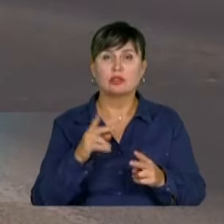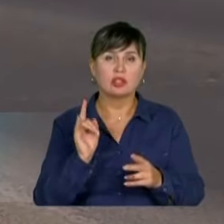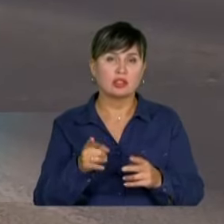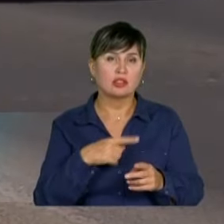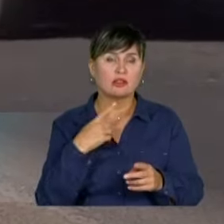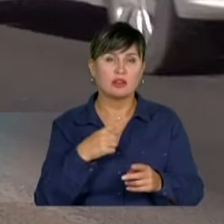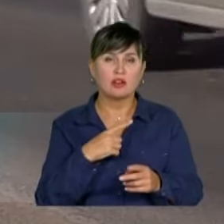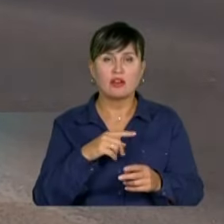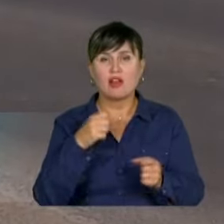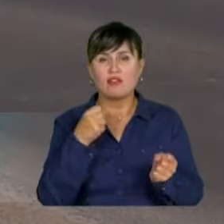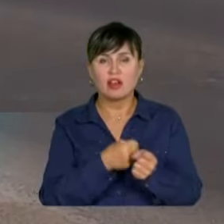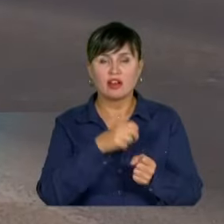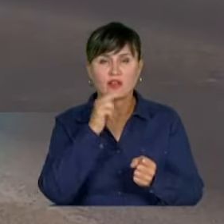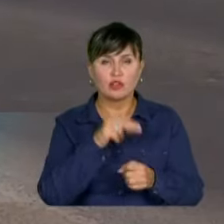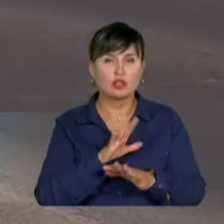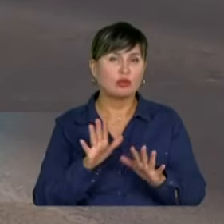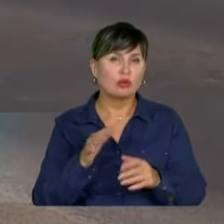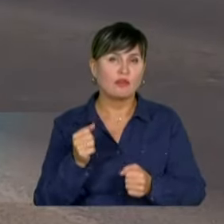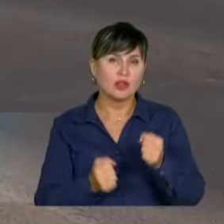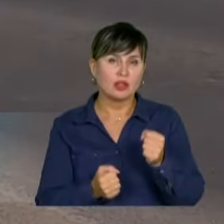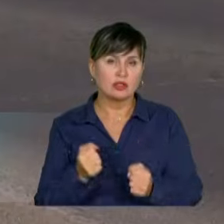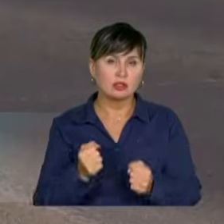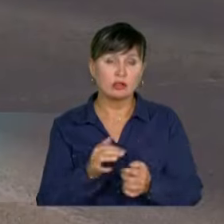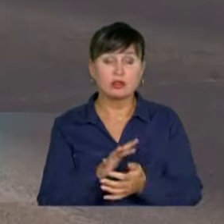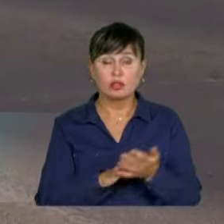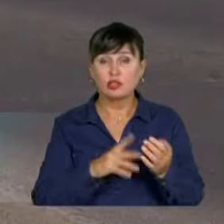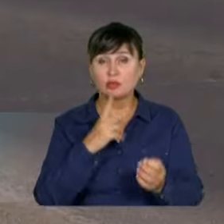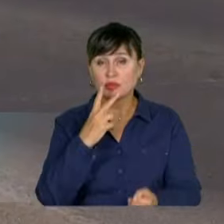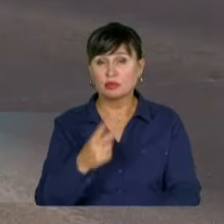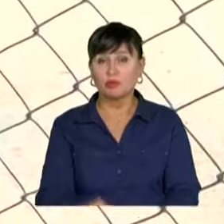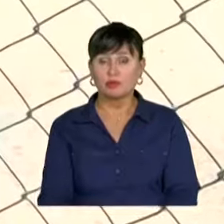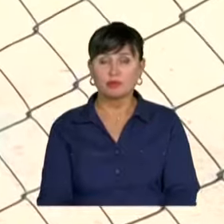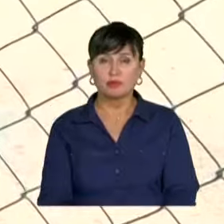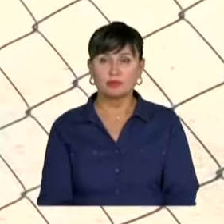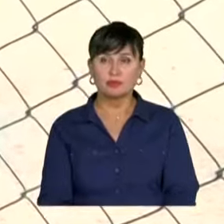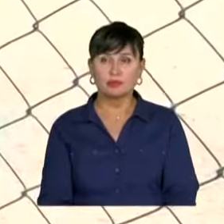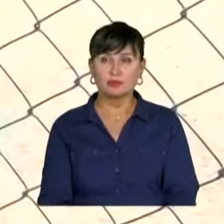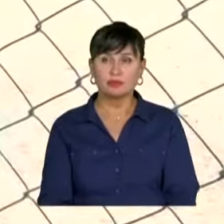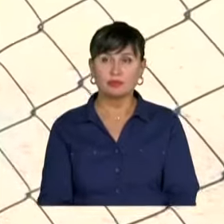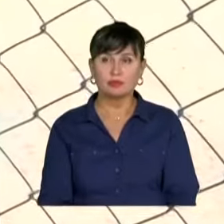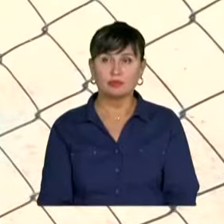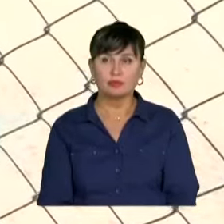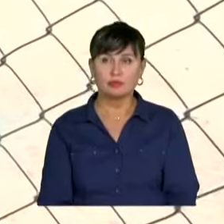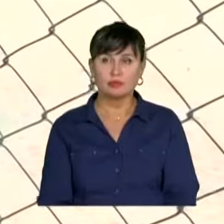авариях виноваты не только водители. Предлагаю послушать их мнение.